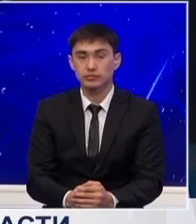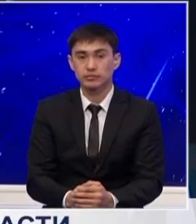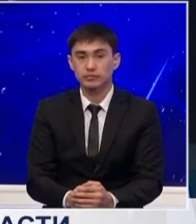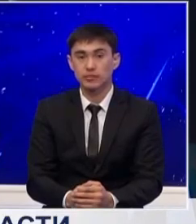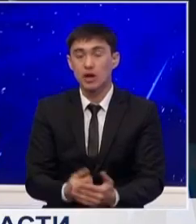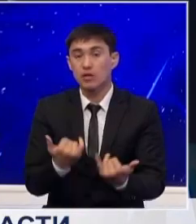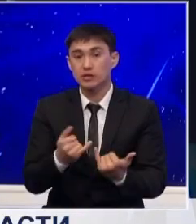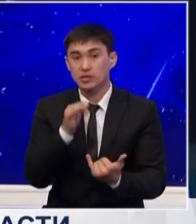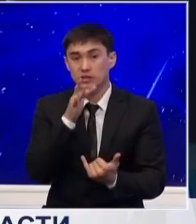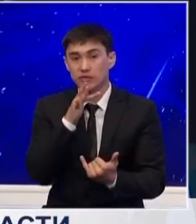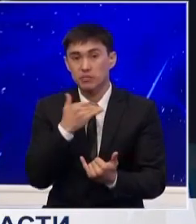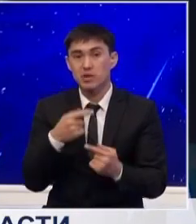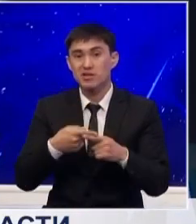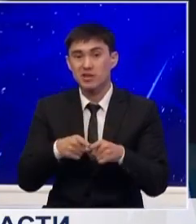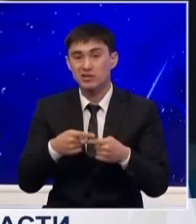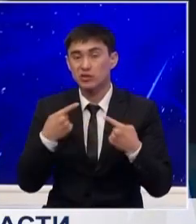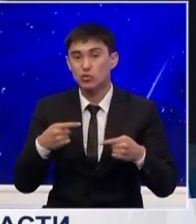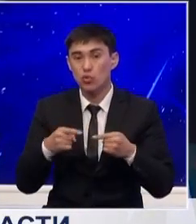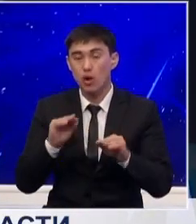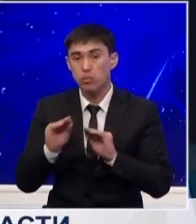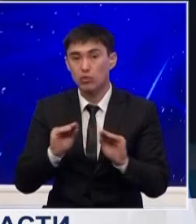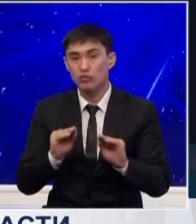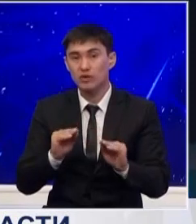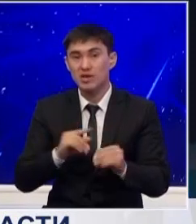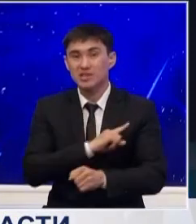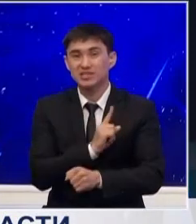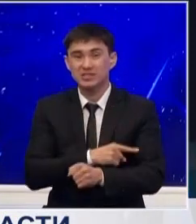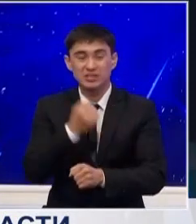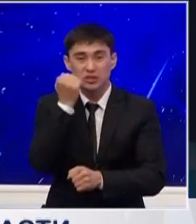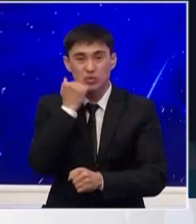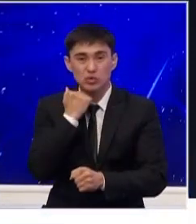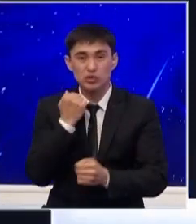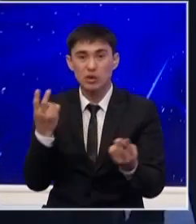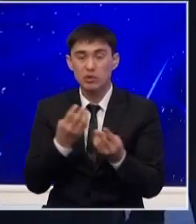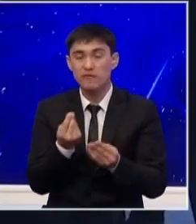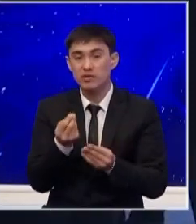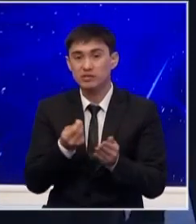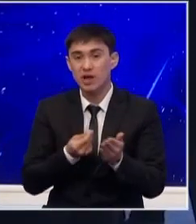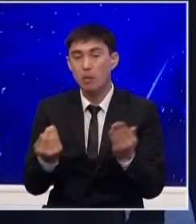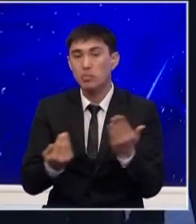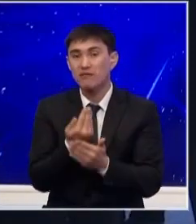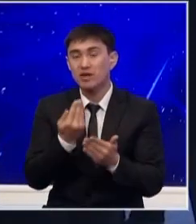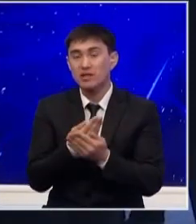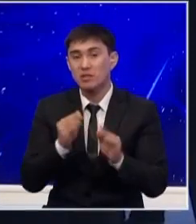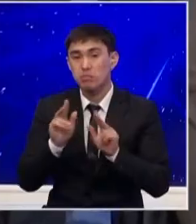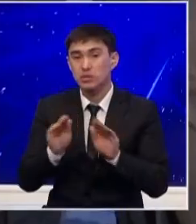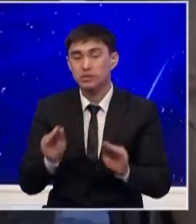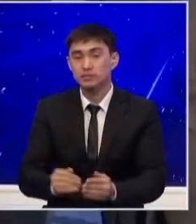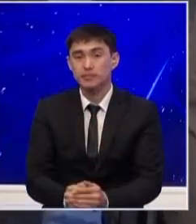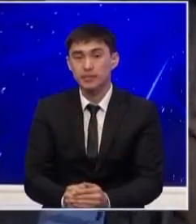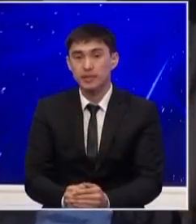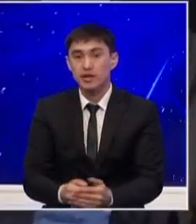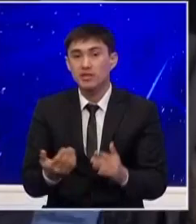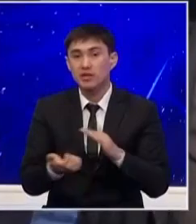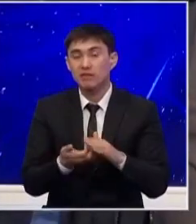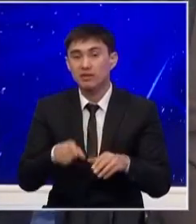В настоящее время техника и другое оборудование сильно изношены. Необходимо финансирование для обновления базы. Нехватка